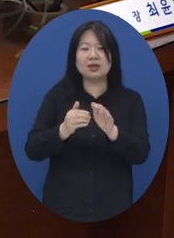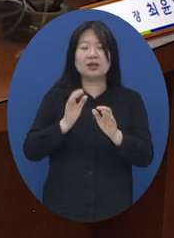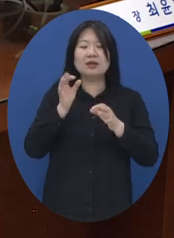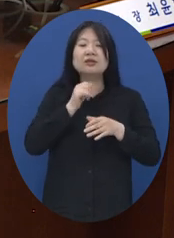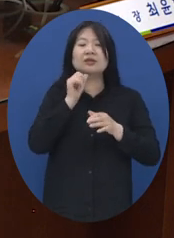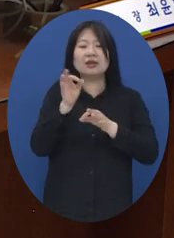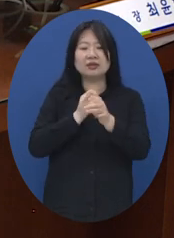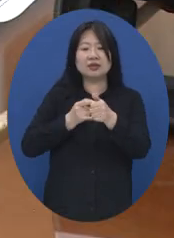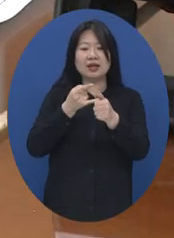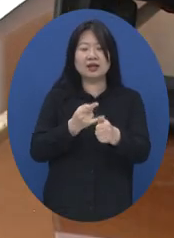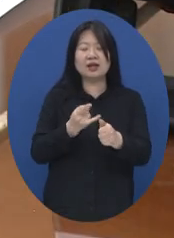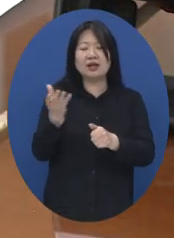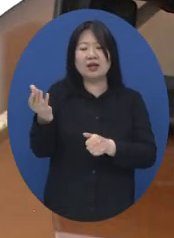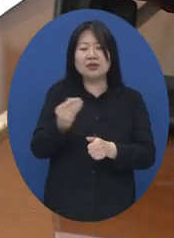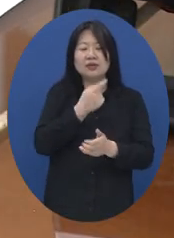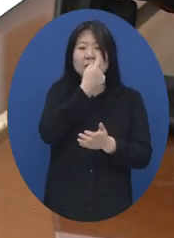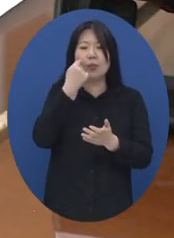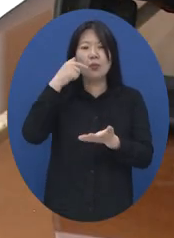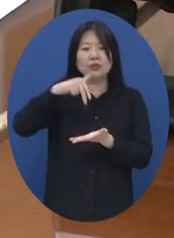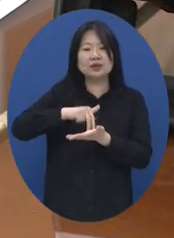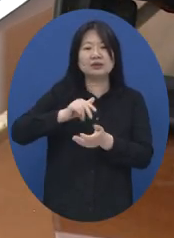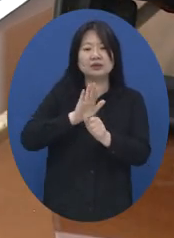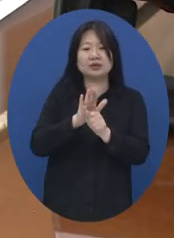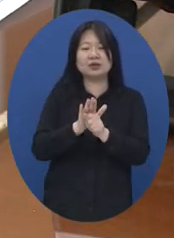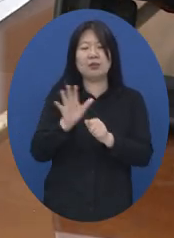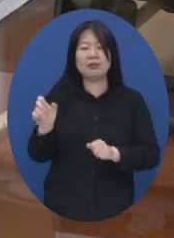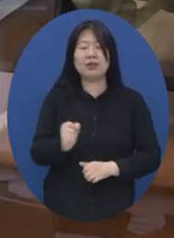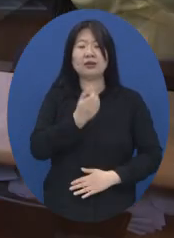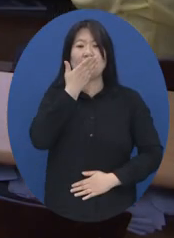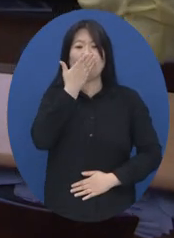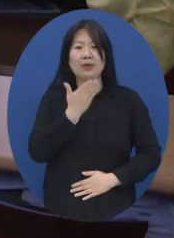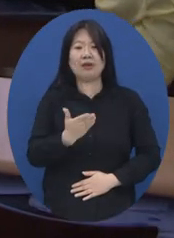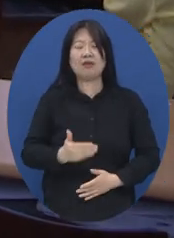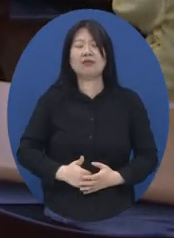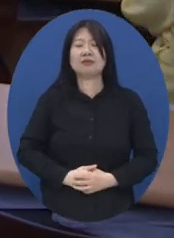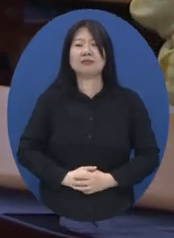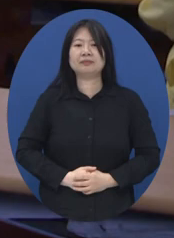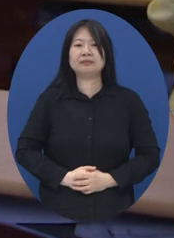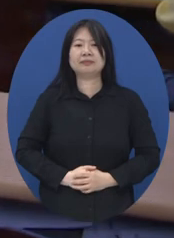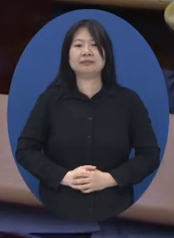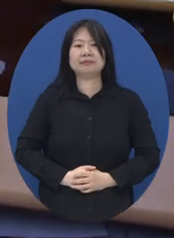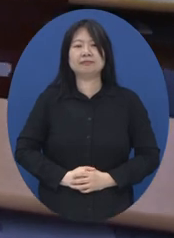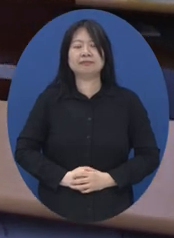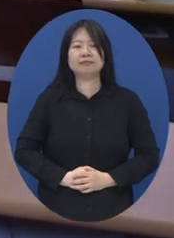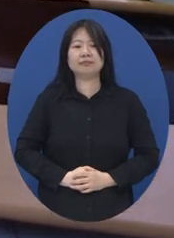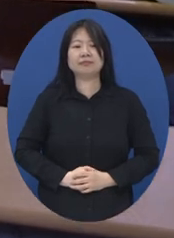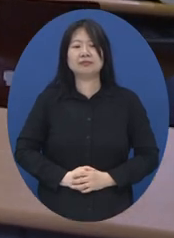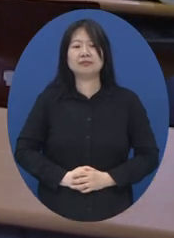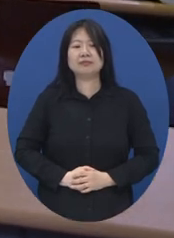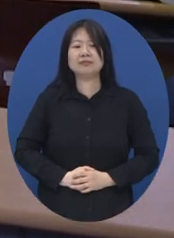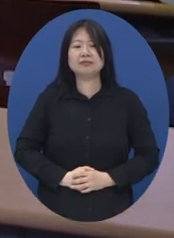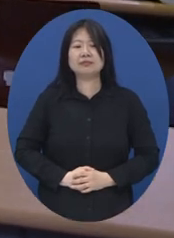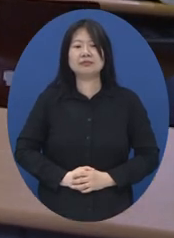영세 사업자는 대출 보증을 지원받을 수 있습니다. 경기지TV 구영슬입니다.